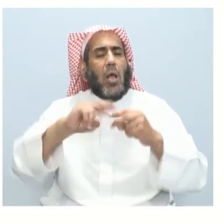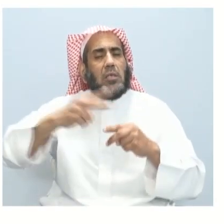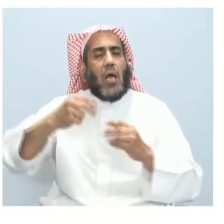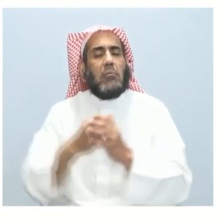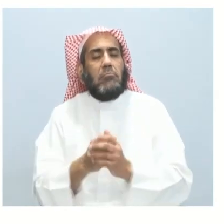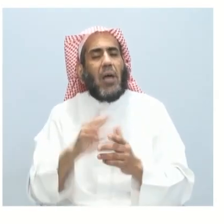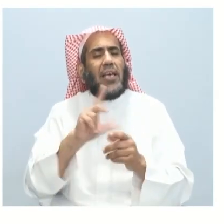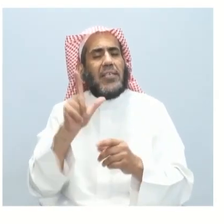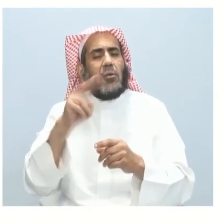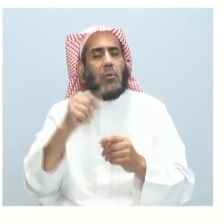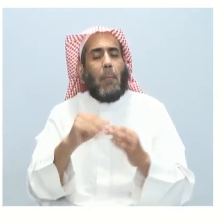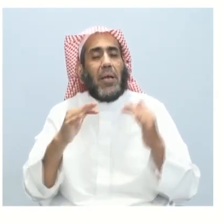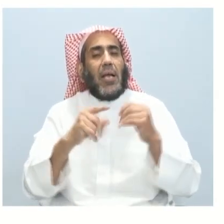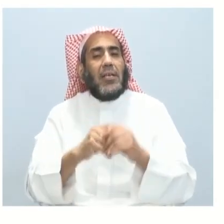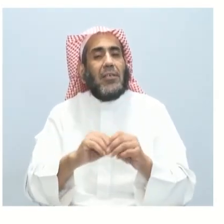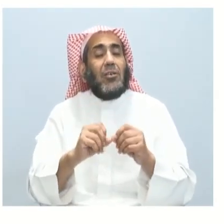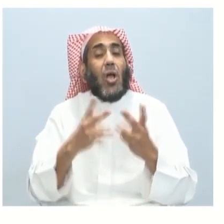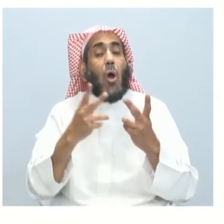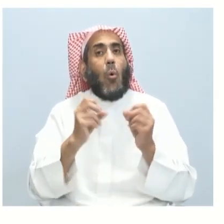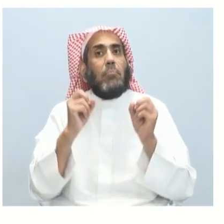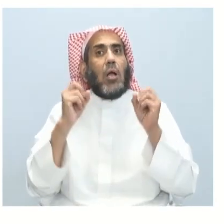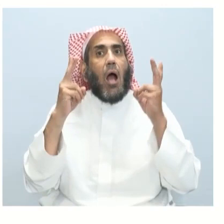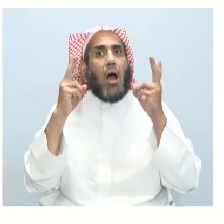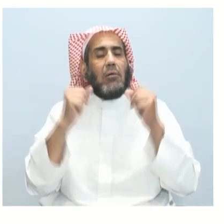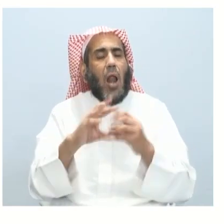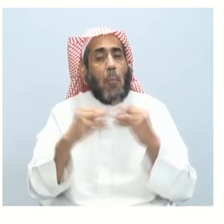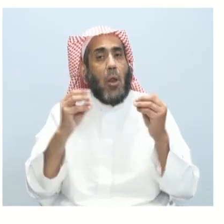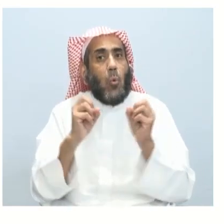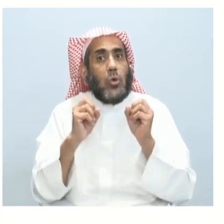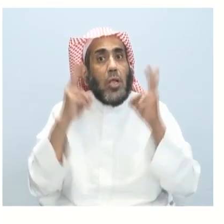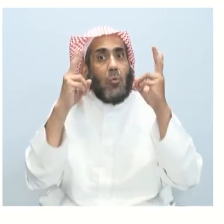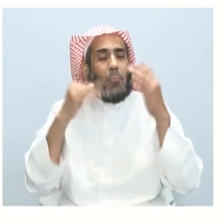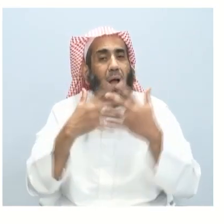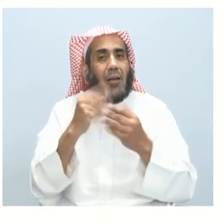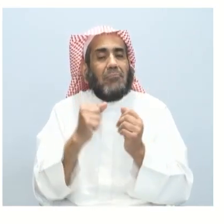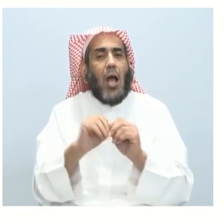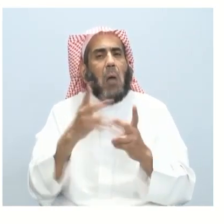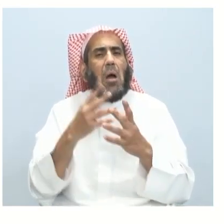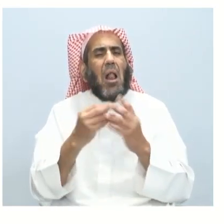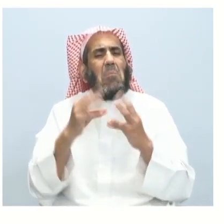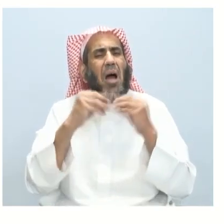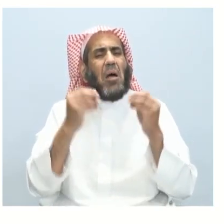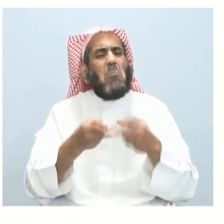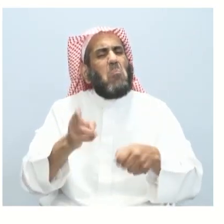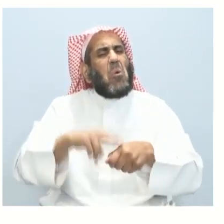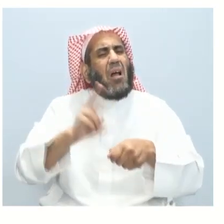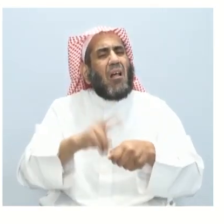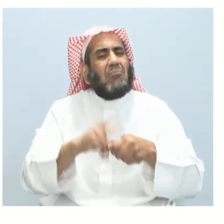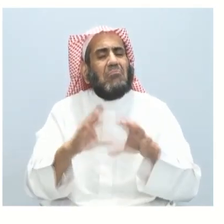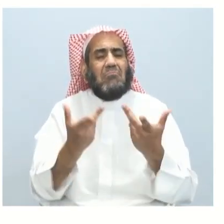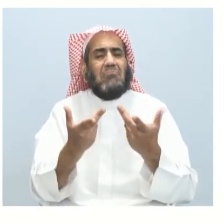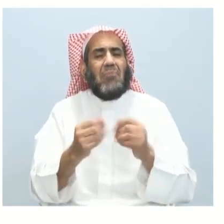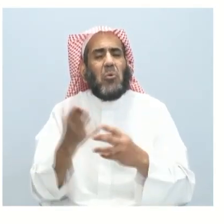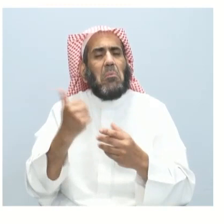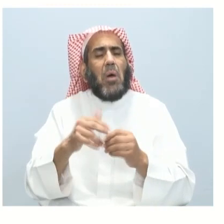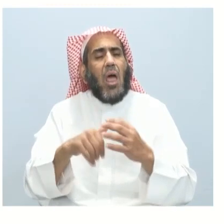اخر غير الصحه والخطا مقياس الجده والابتكار انا انظر لمعنى هل المعنى جديد مبتكر ام المعنى مكرر او معنى